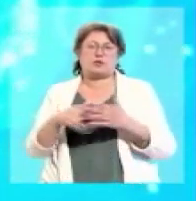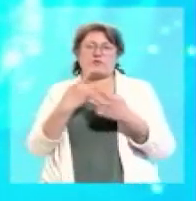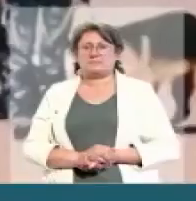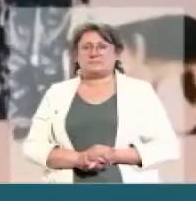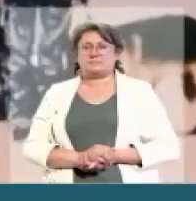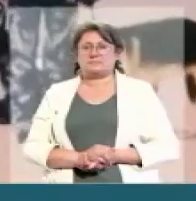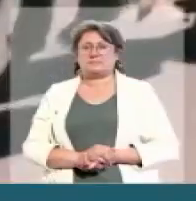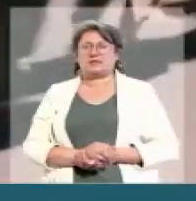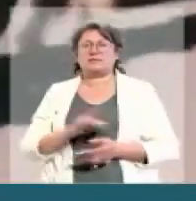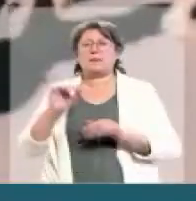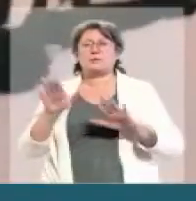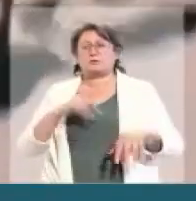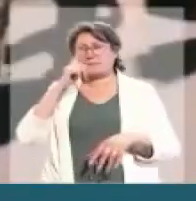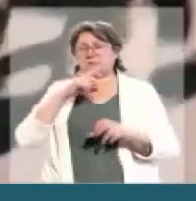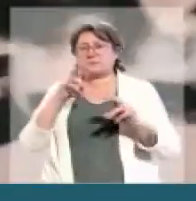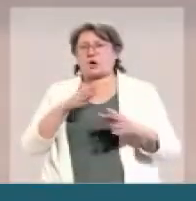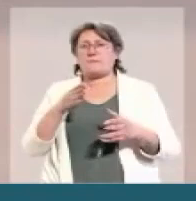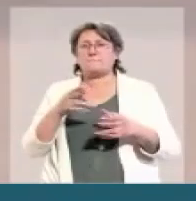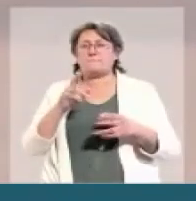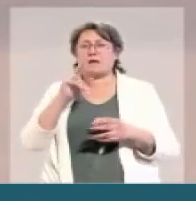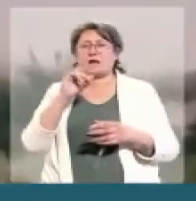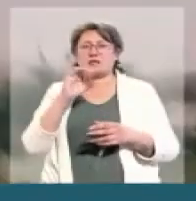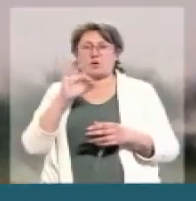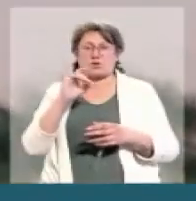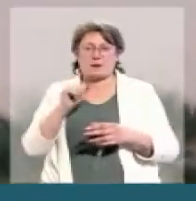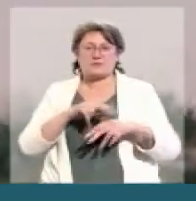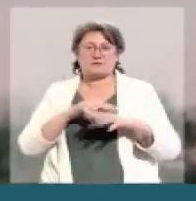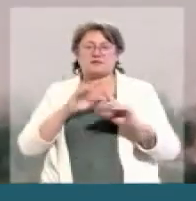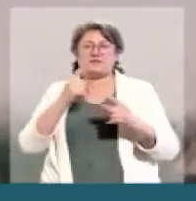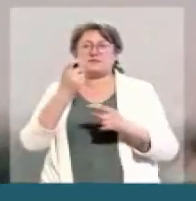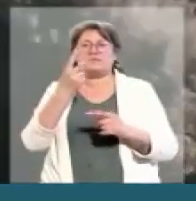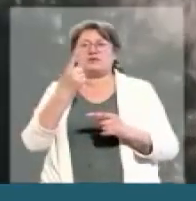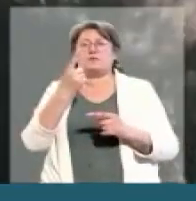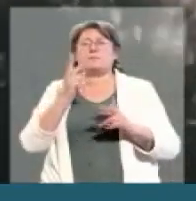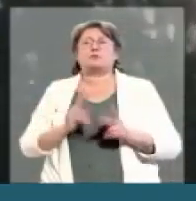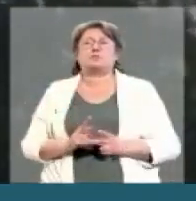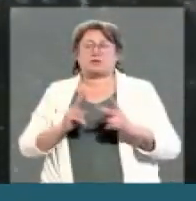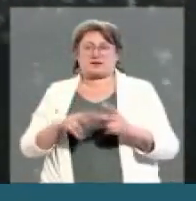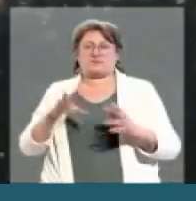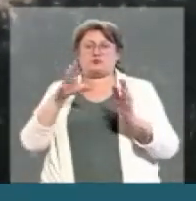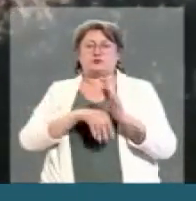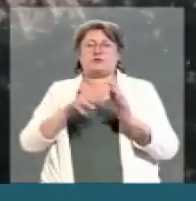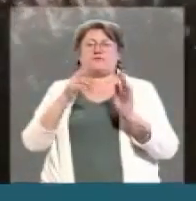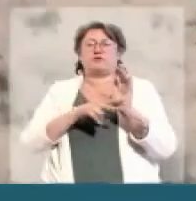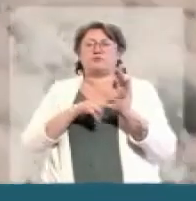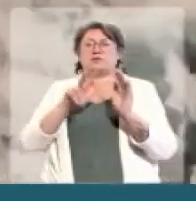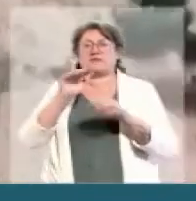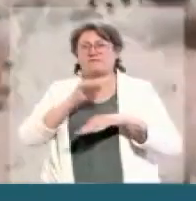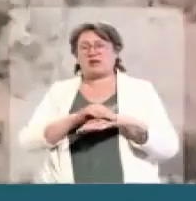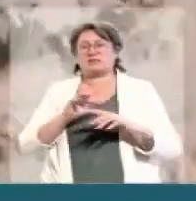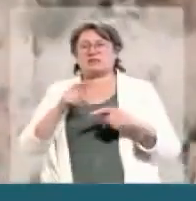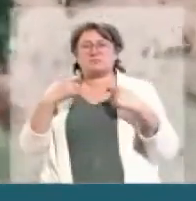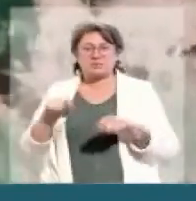видов. За истекший месяц спецоперации «Карасора» полицейскими выявлено 221 преступление, в том числе 83 факта